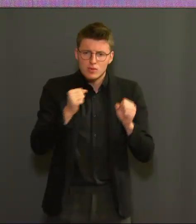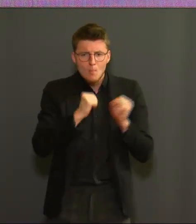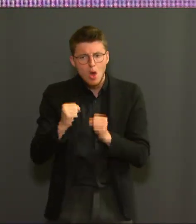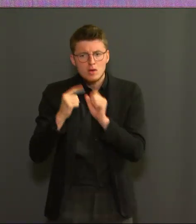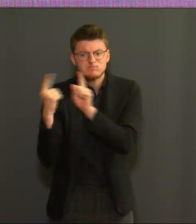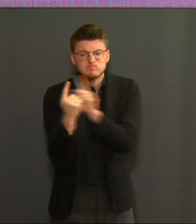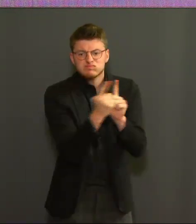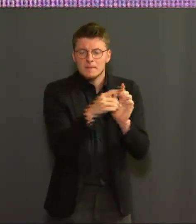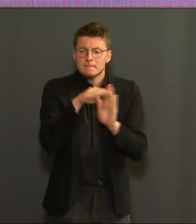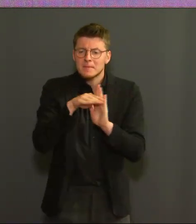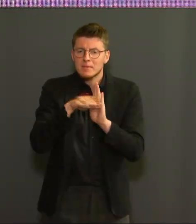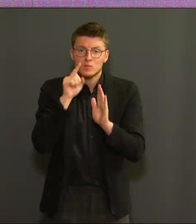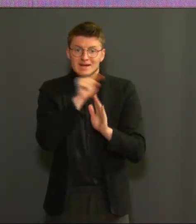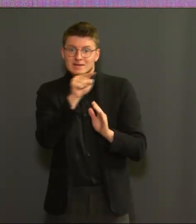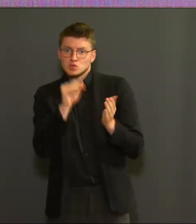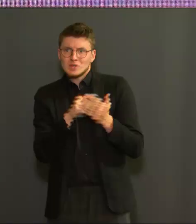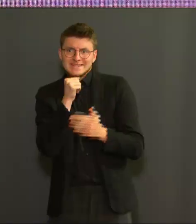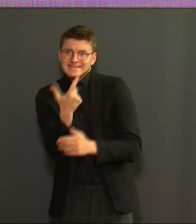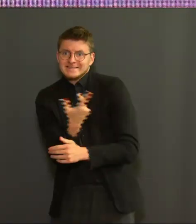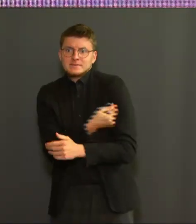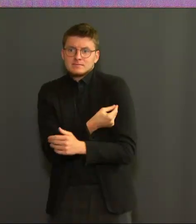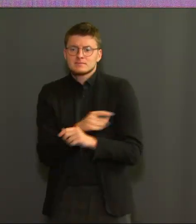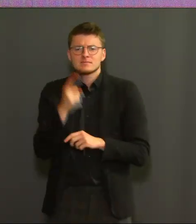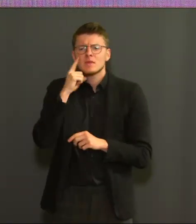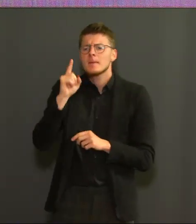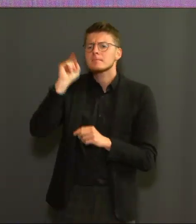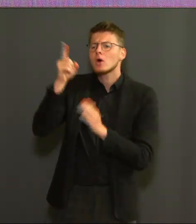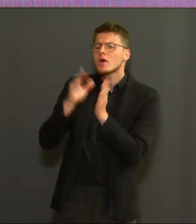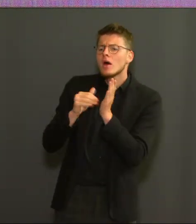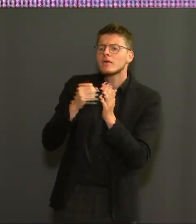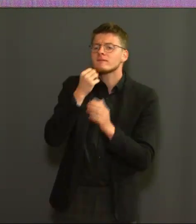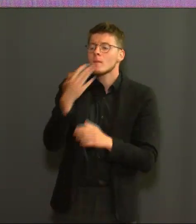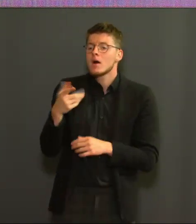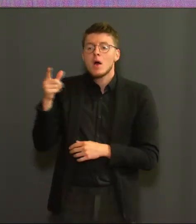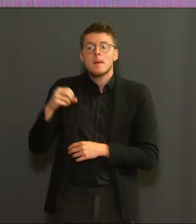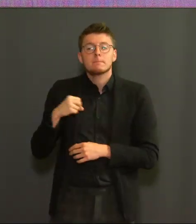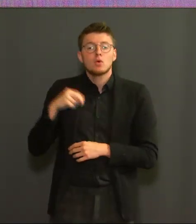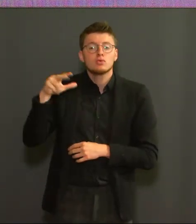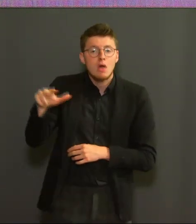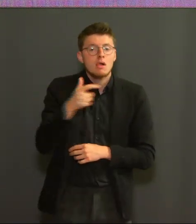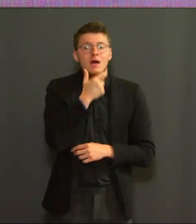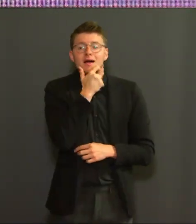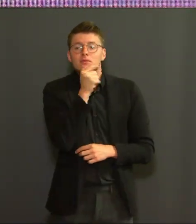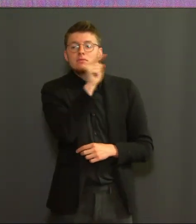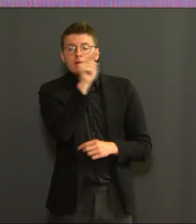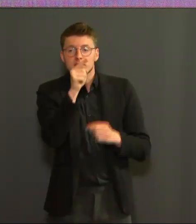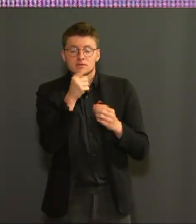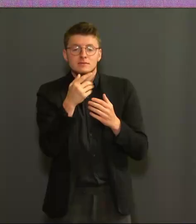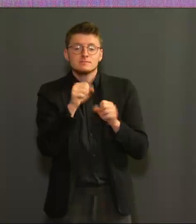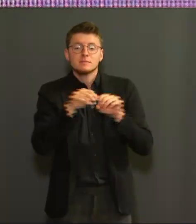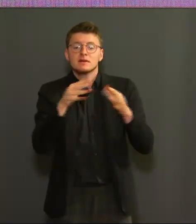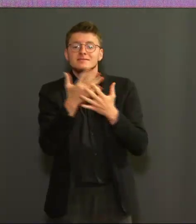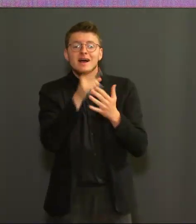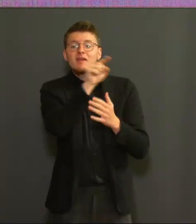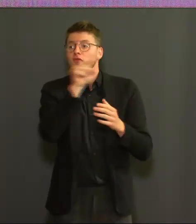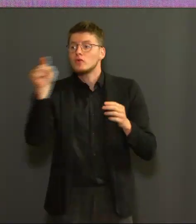met stijgende besmettingscijfers, zoals Portugal of het Verenigd Koninkrijk, zien we dat in verhouding tot het aantal